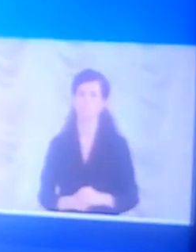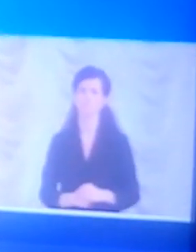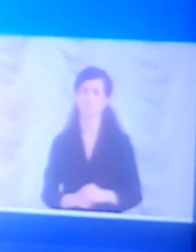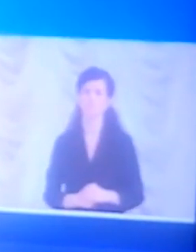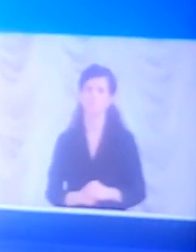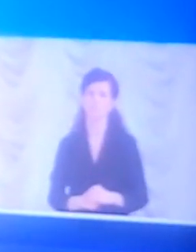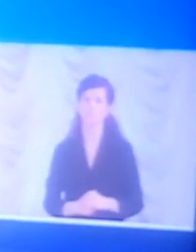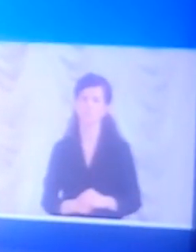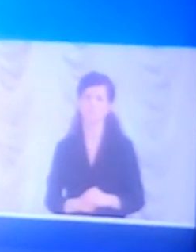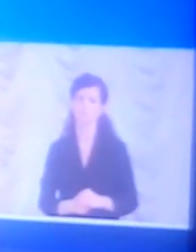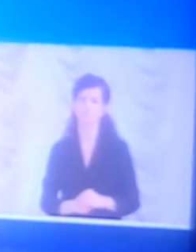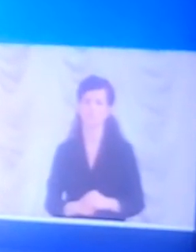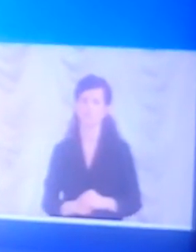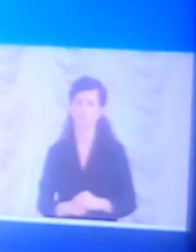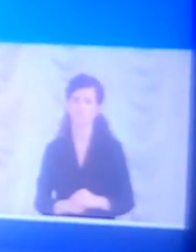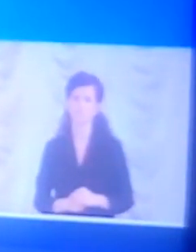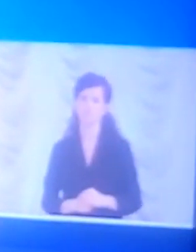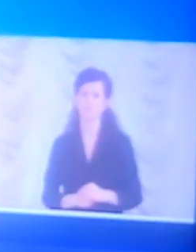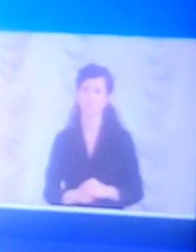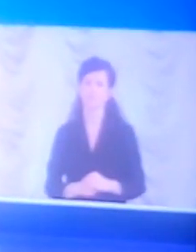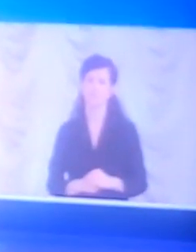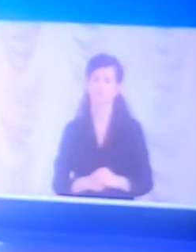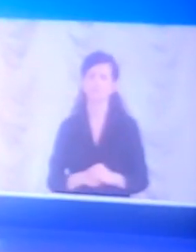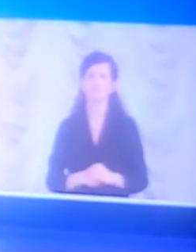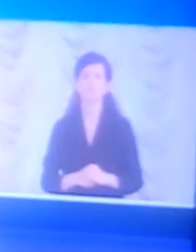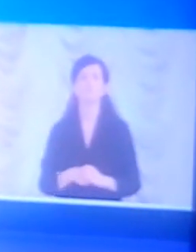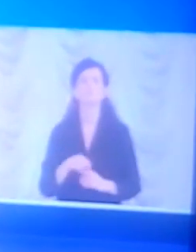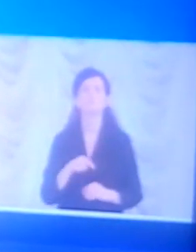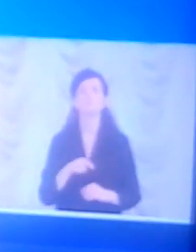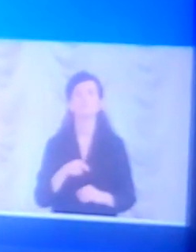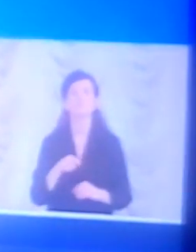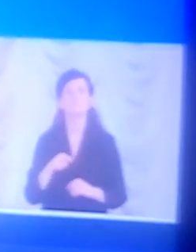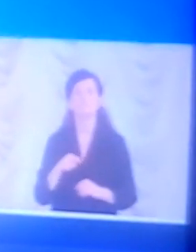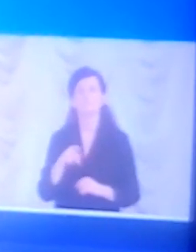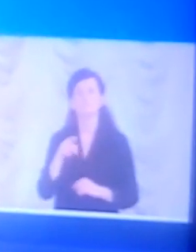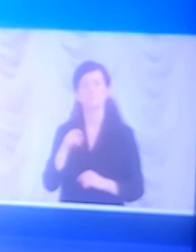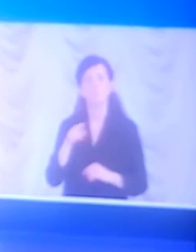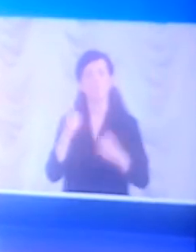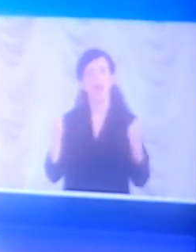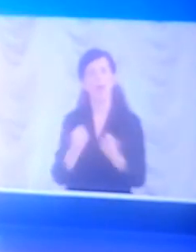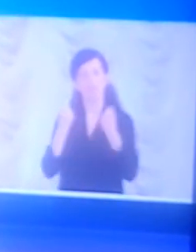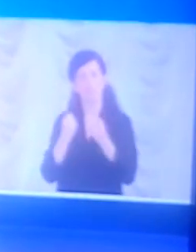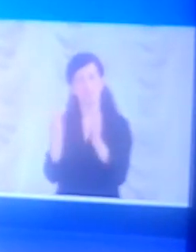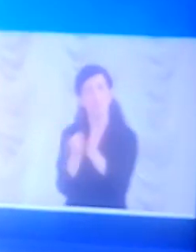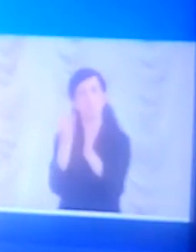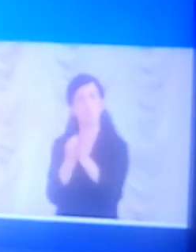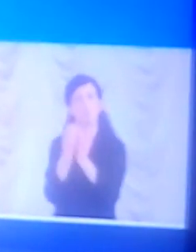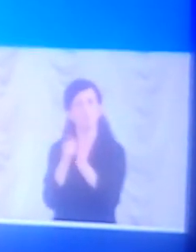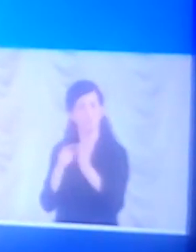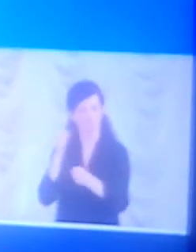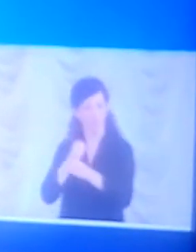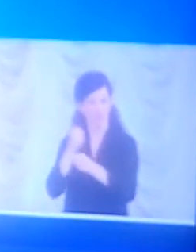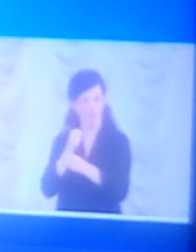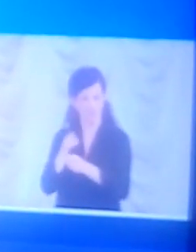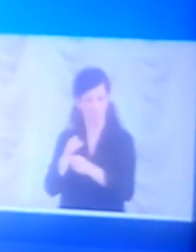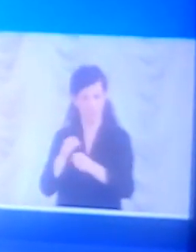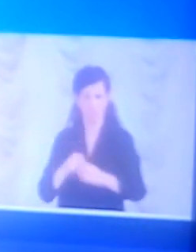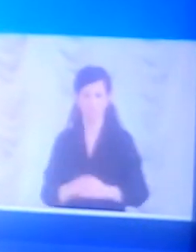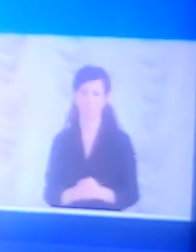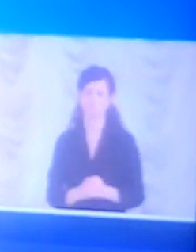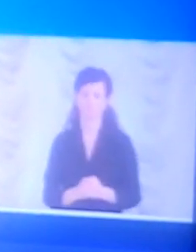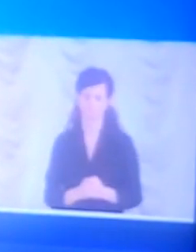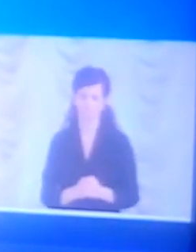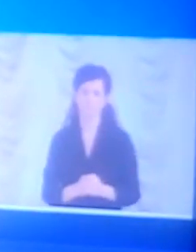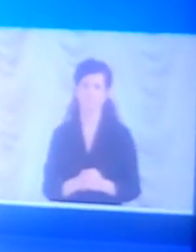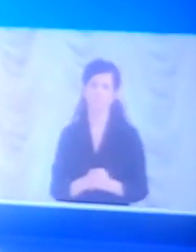E veniamo un attimo alle attività invece produttive. Abbiamo qui operato una svolta che è stata, ho